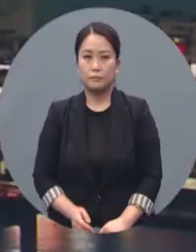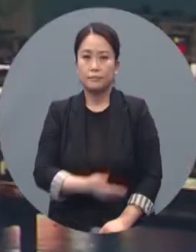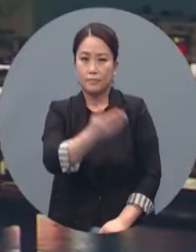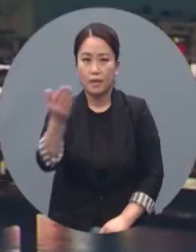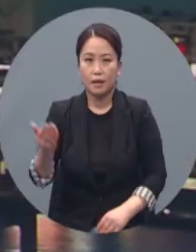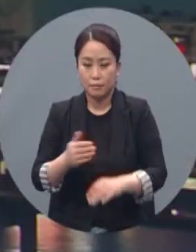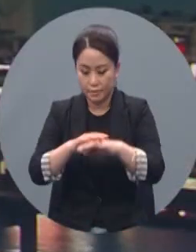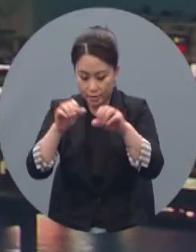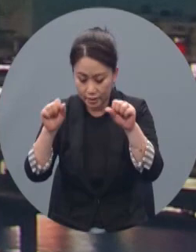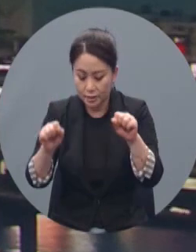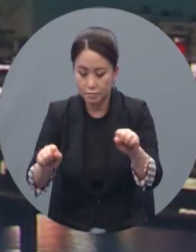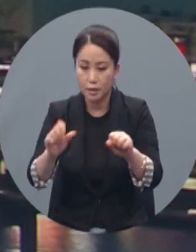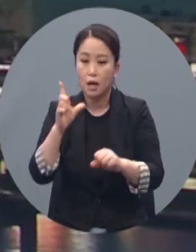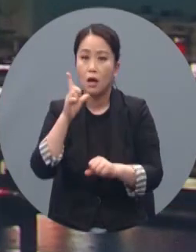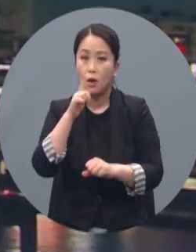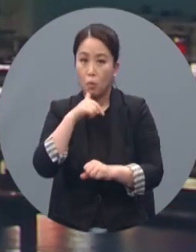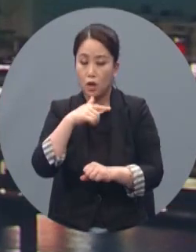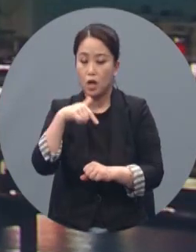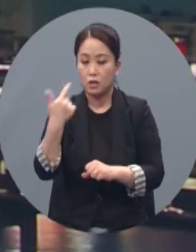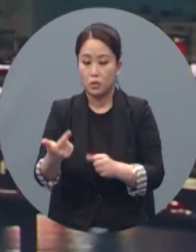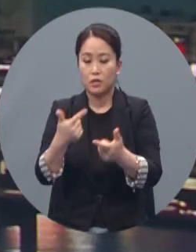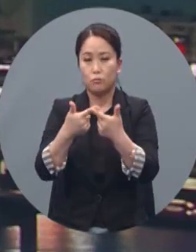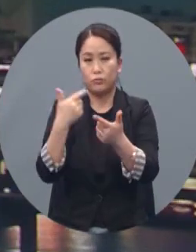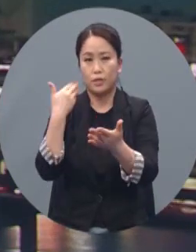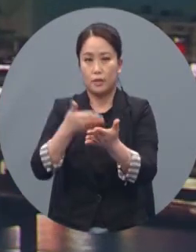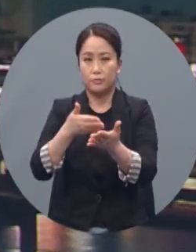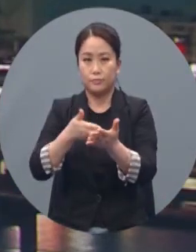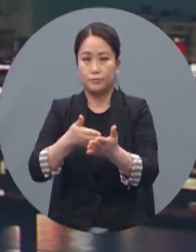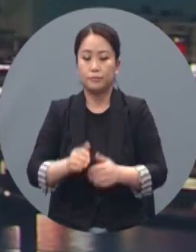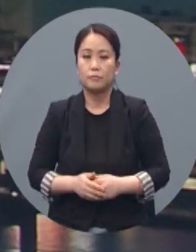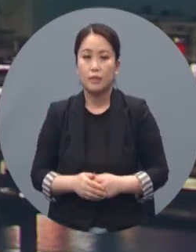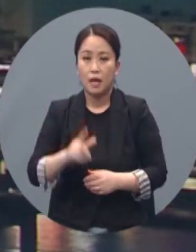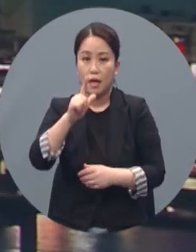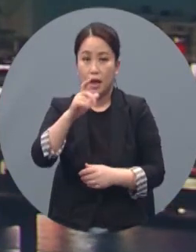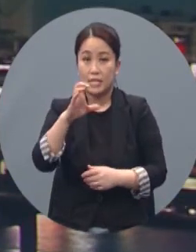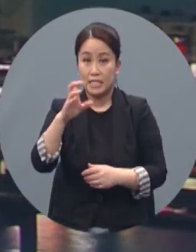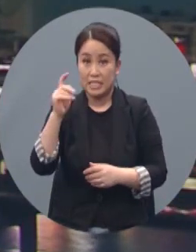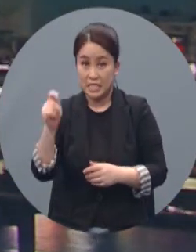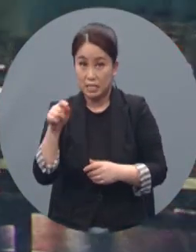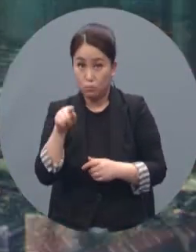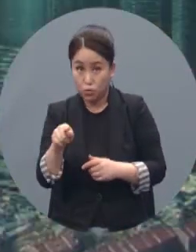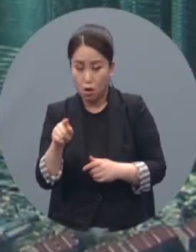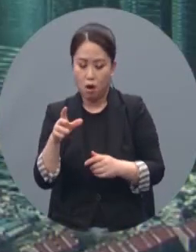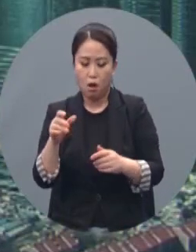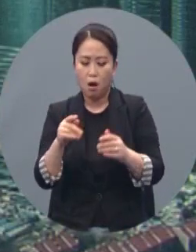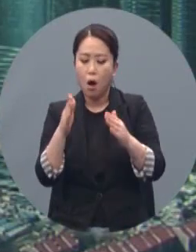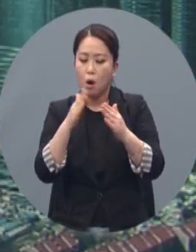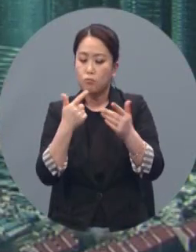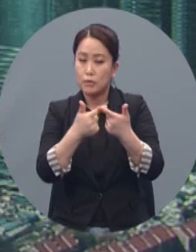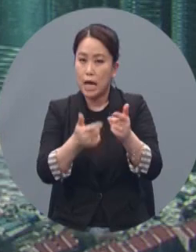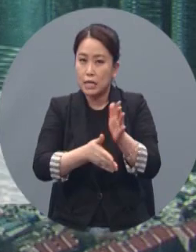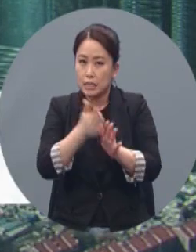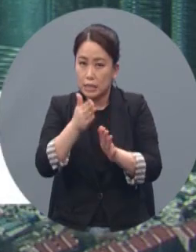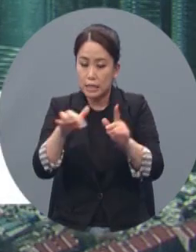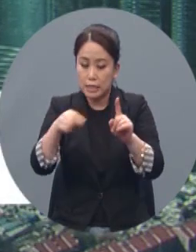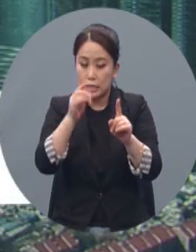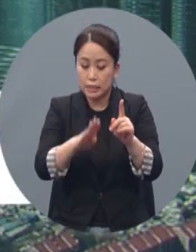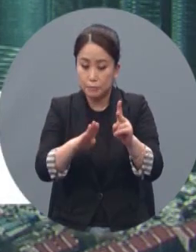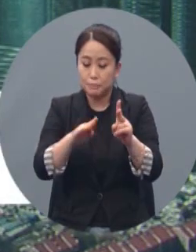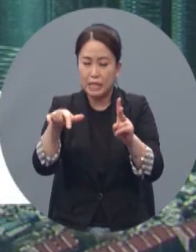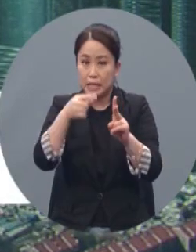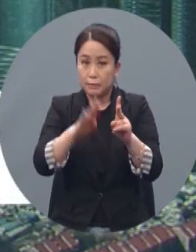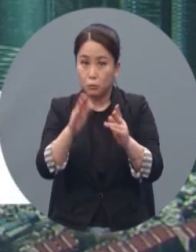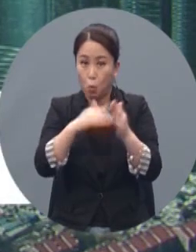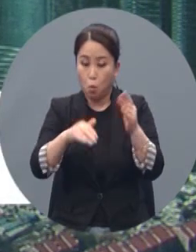여러분 안녕하십니까? 월요일 저녁 부산 뉴스입니다. LCT 측으로부터 금품을 받은 혐의로 부산시 2급 공무원이